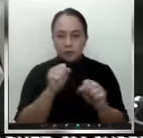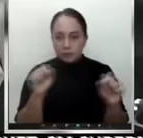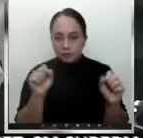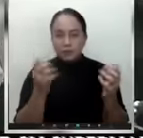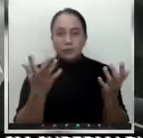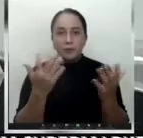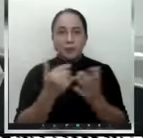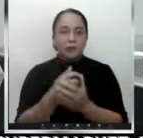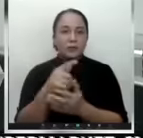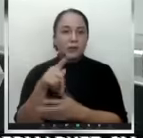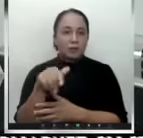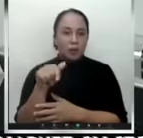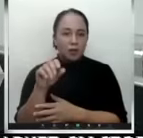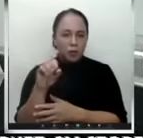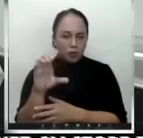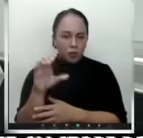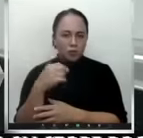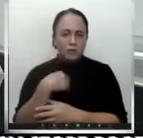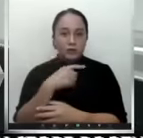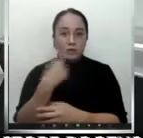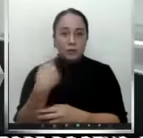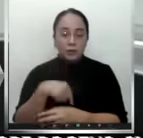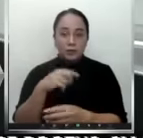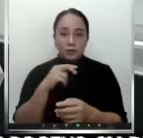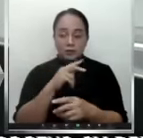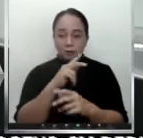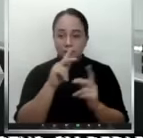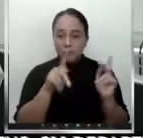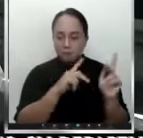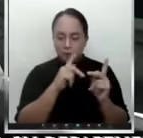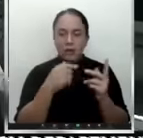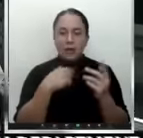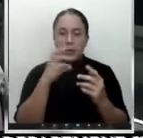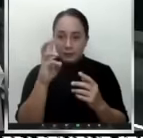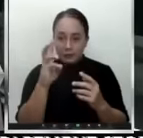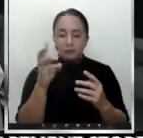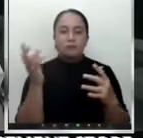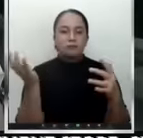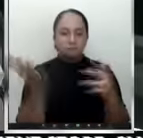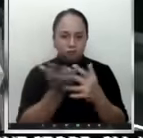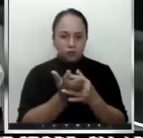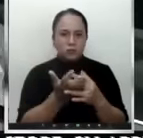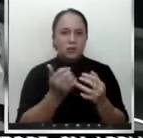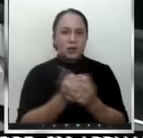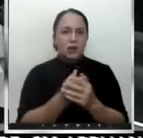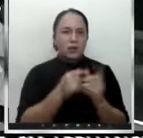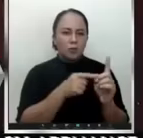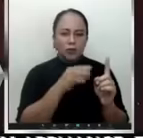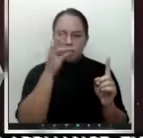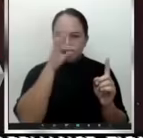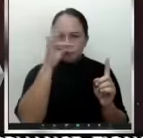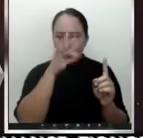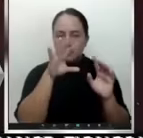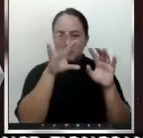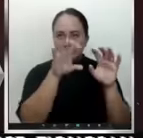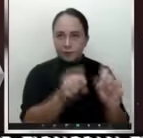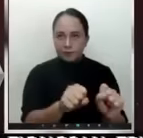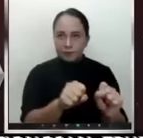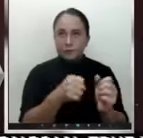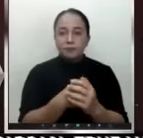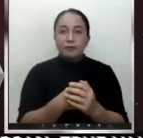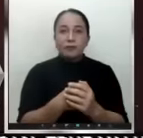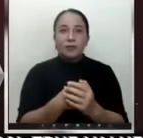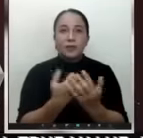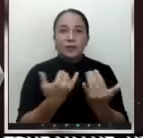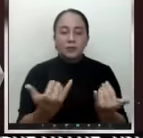PAOK, 6 na Chinese national ang sasampahan nila ng reklamo. May isa ring Pilipino ang inaresto. Pareho po silang